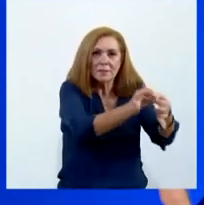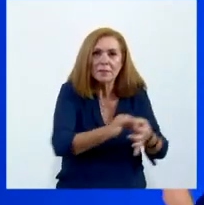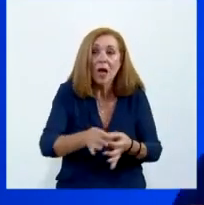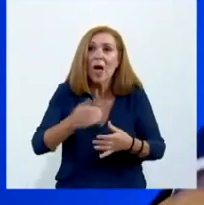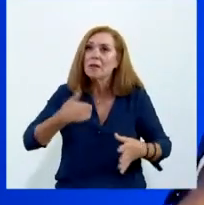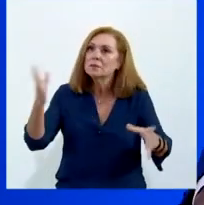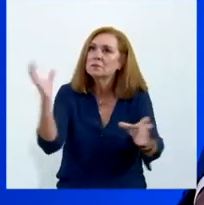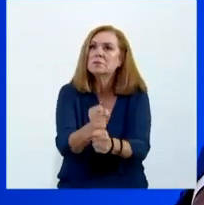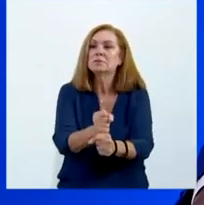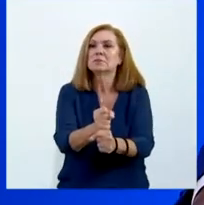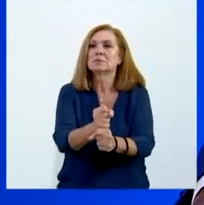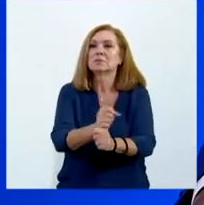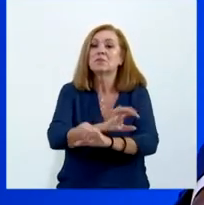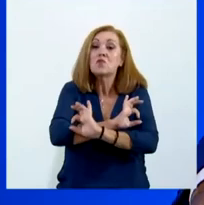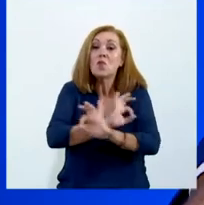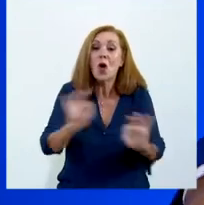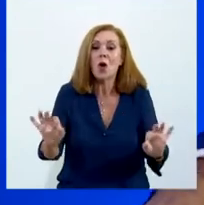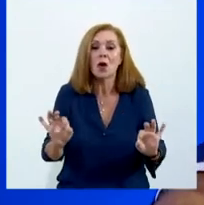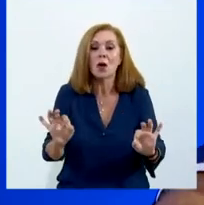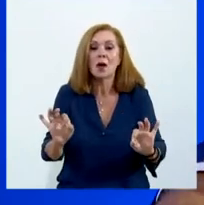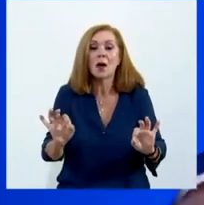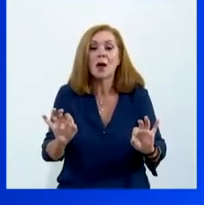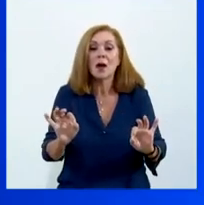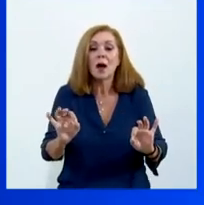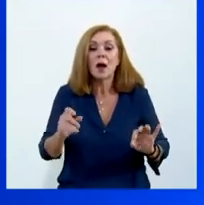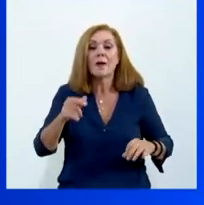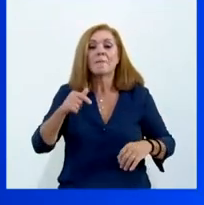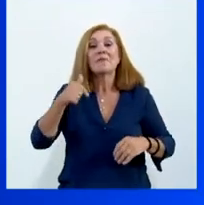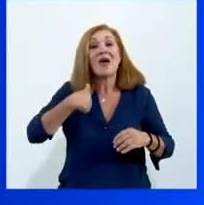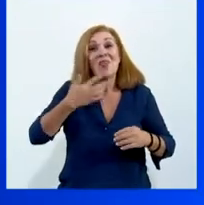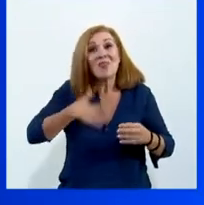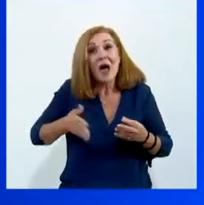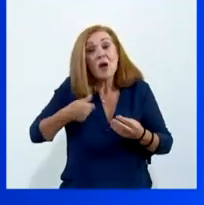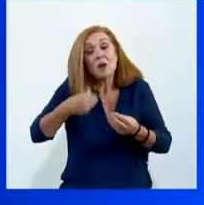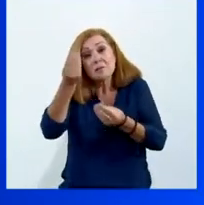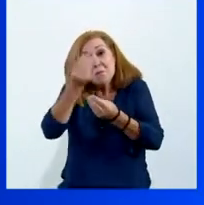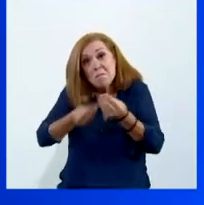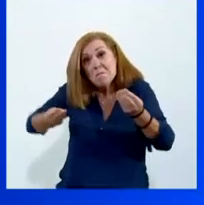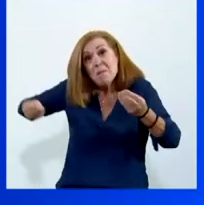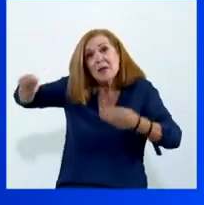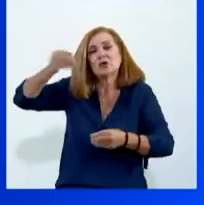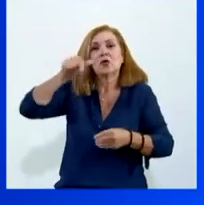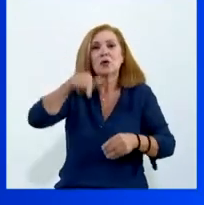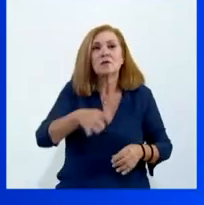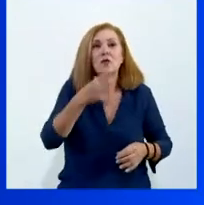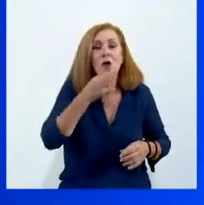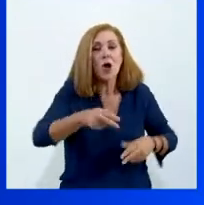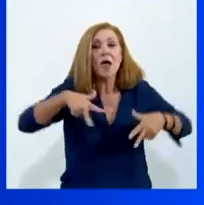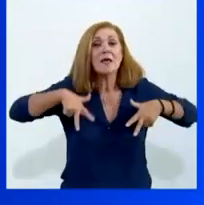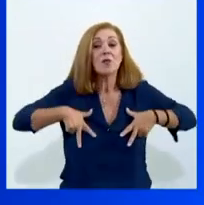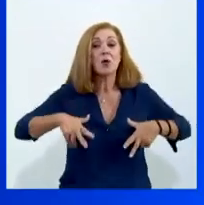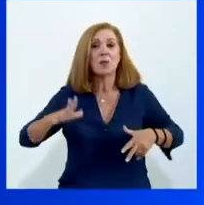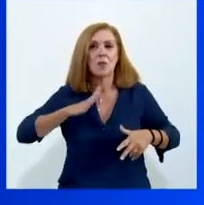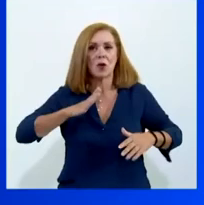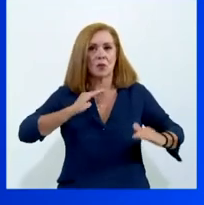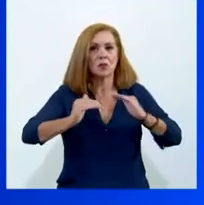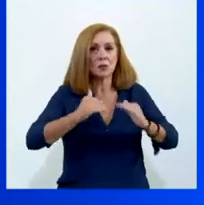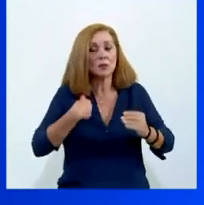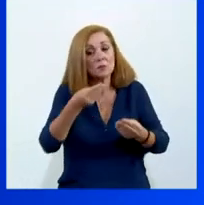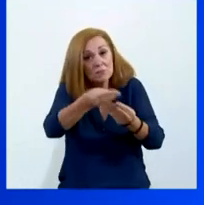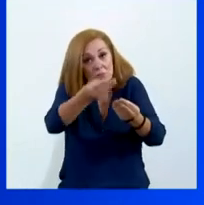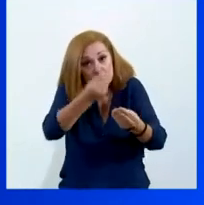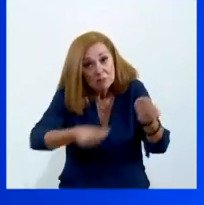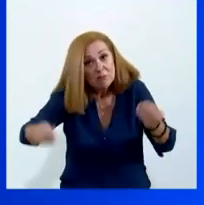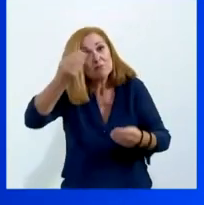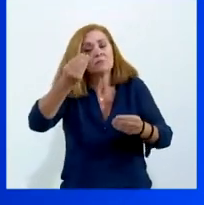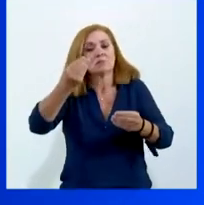πετύχαμε και το κατακτήσαμε. Θέλουμε προφανώς πολλά περισσότερα. Και γι' αυτό και ενισχύουμε το Υπουργείο Πολιτικής Προστασίας. Και